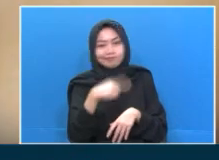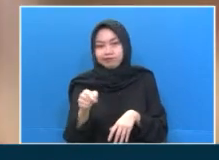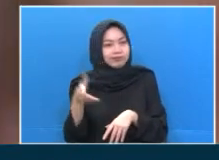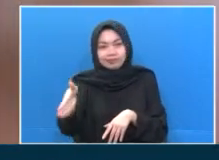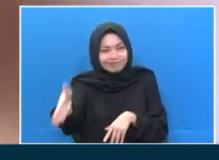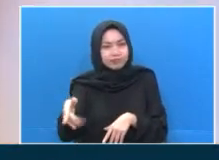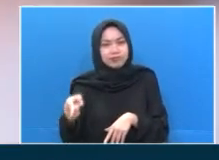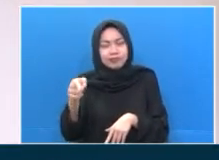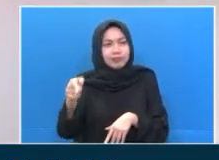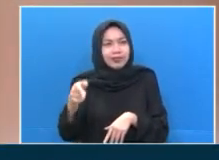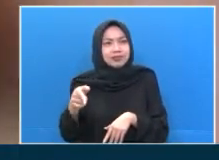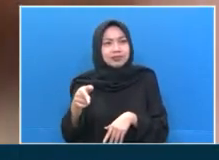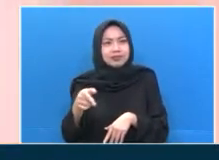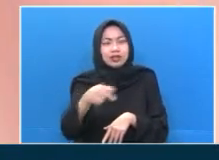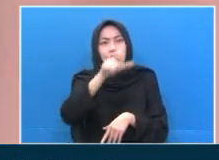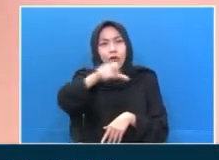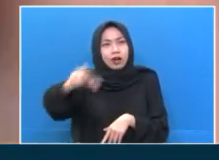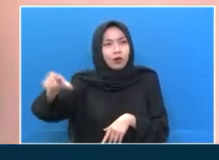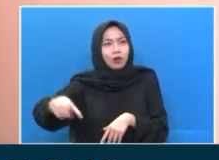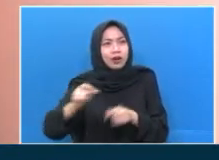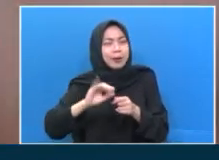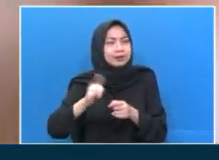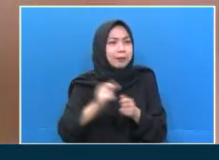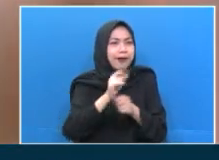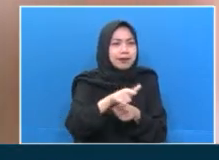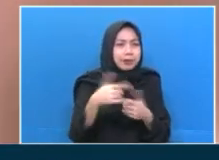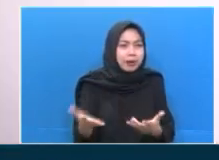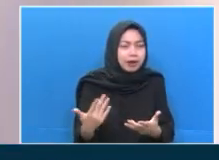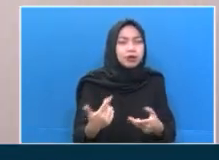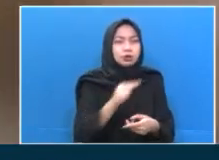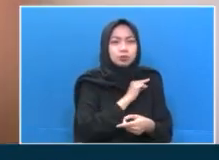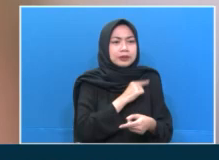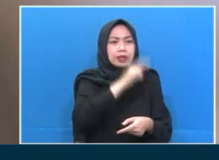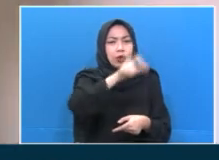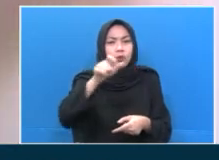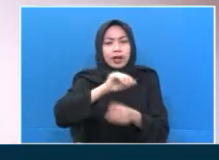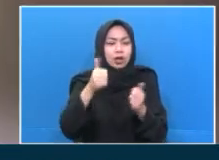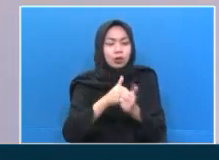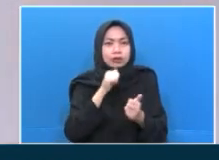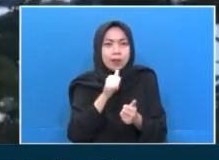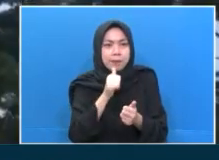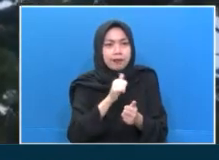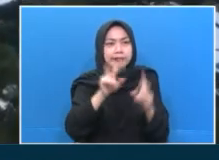menelusuri pemenuhan kewajiban perpajakan dan mengetahui siapa saja peserta arisan ini.